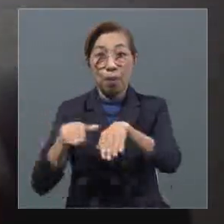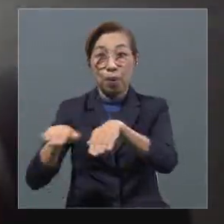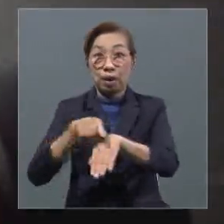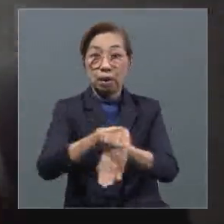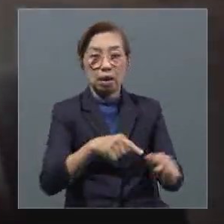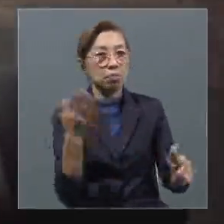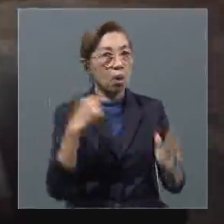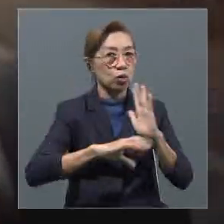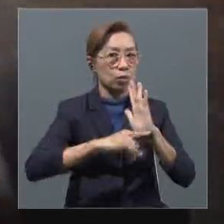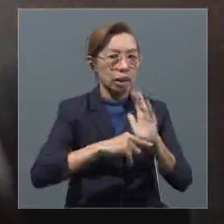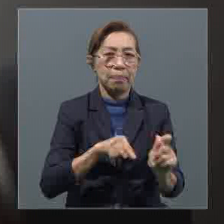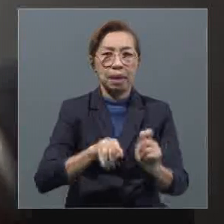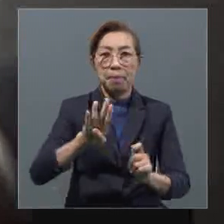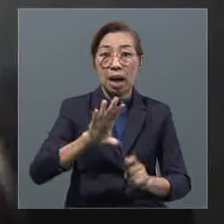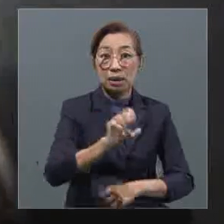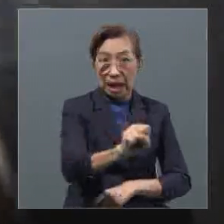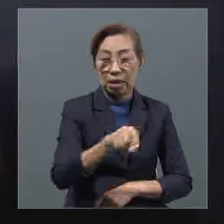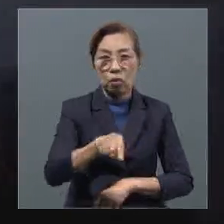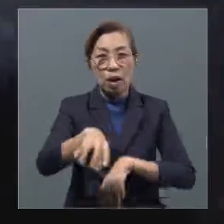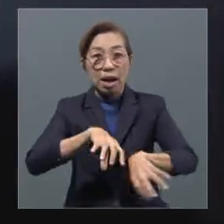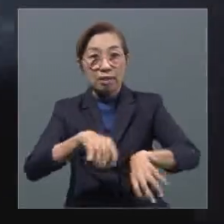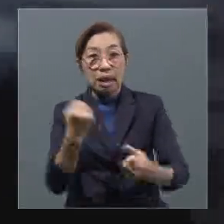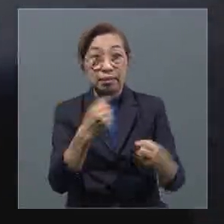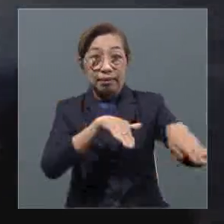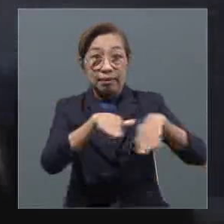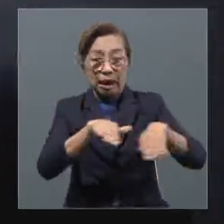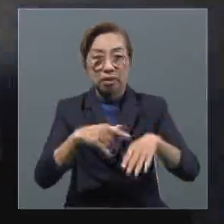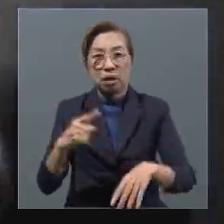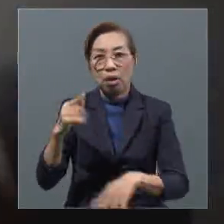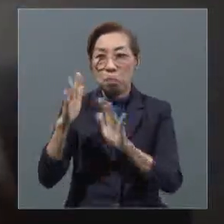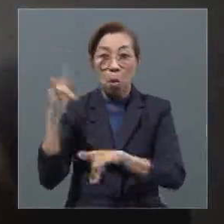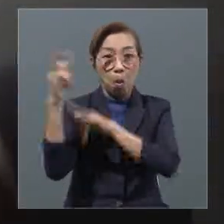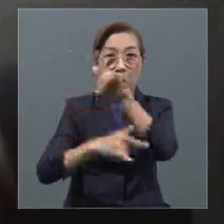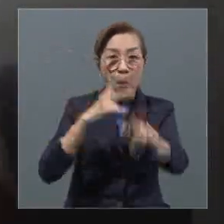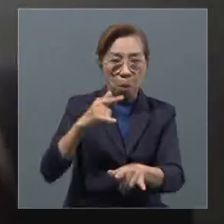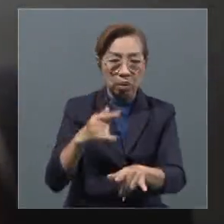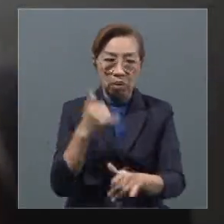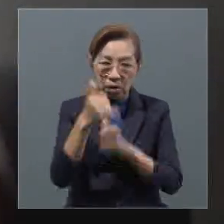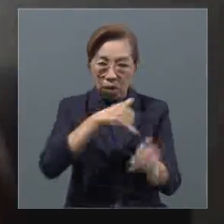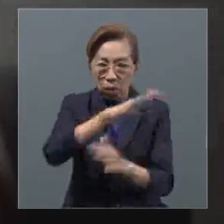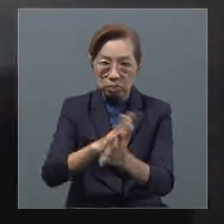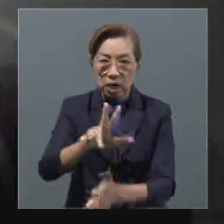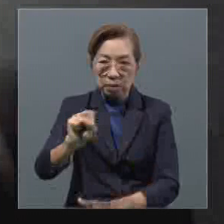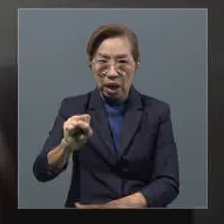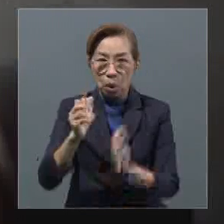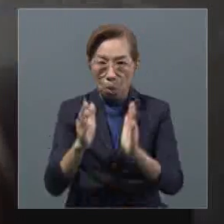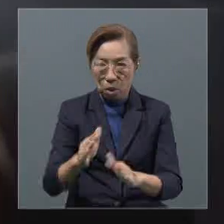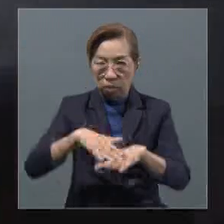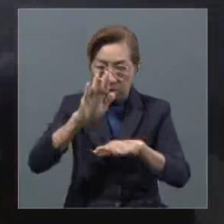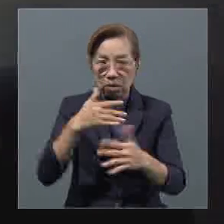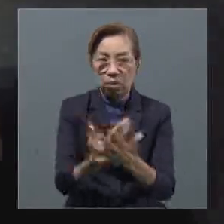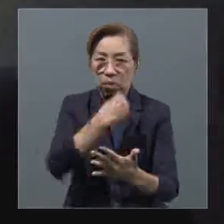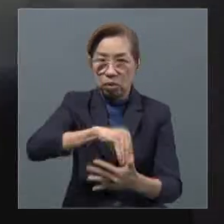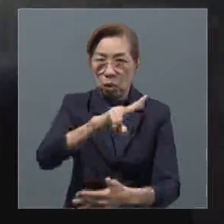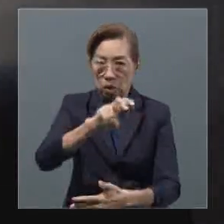ชลบุรีที่มีนักท่องเที่ยวเข้ามาในช่วงการแข่งขันเนี่ยกว่า 300,000 คนทีเดียวสร้างรายได้โดยตรงกว่า200ล้านบาทและเชื่อว่าถ้า